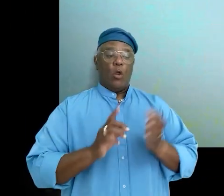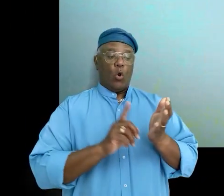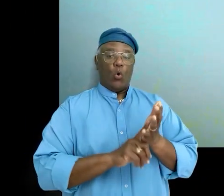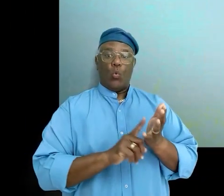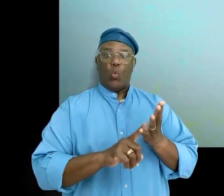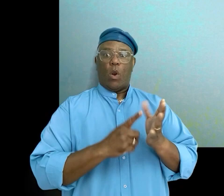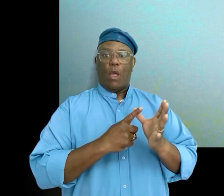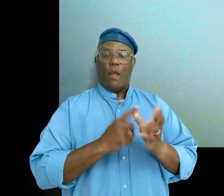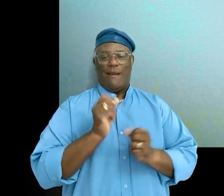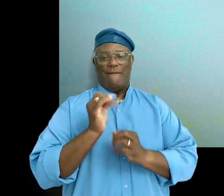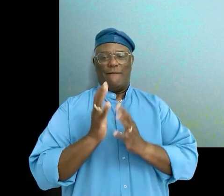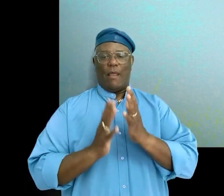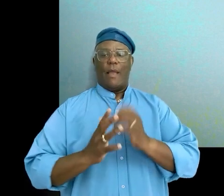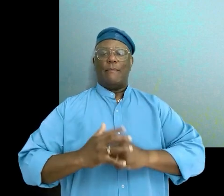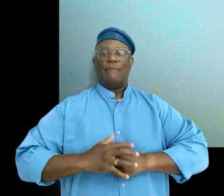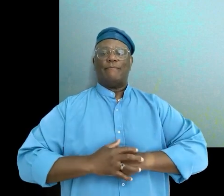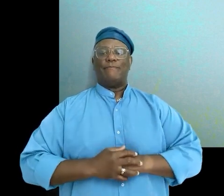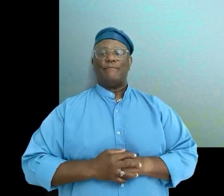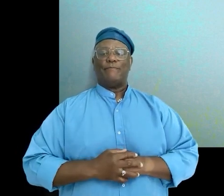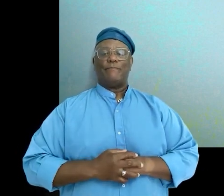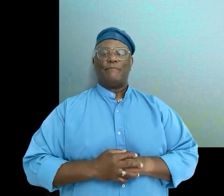Lula a'r fflam.